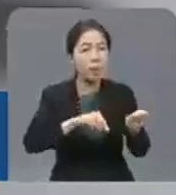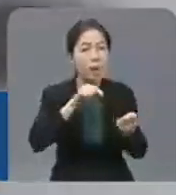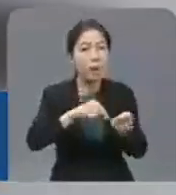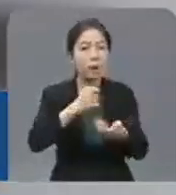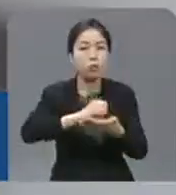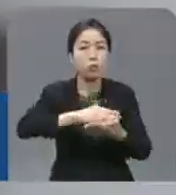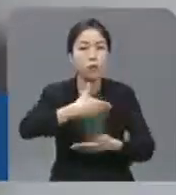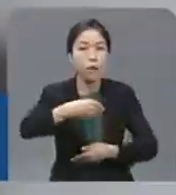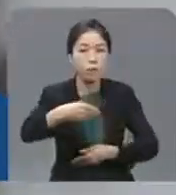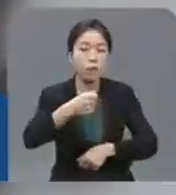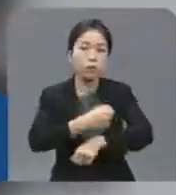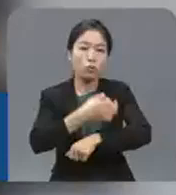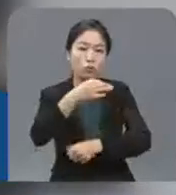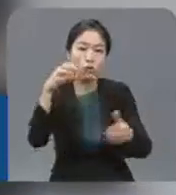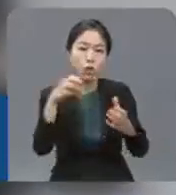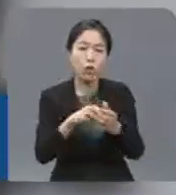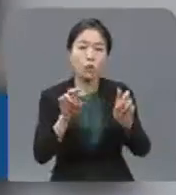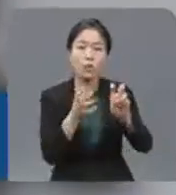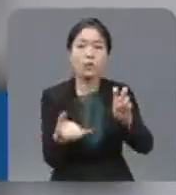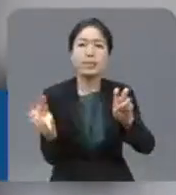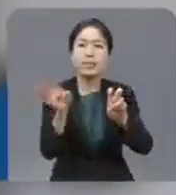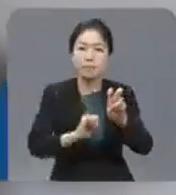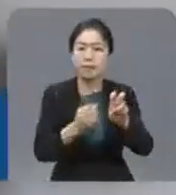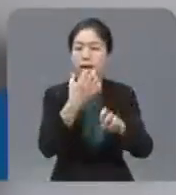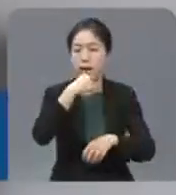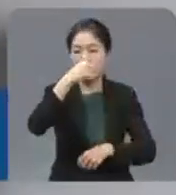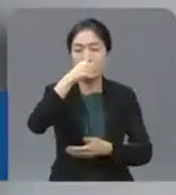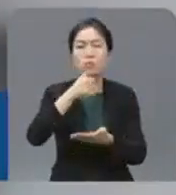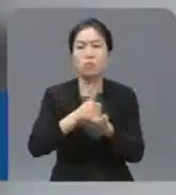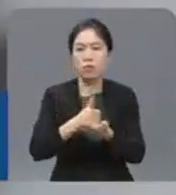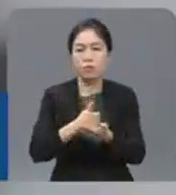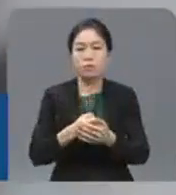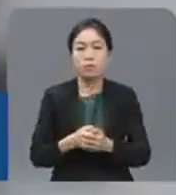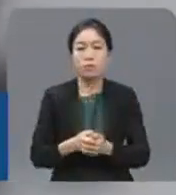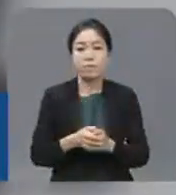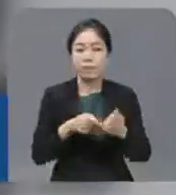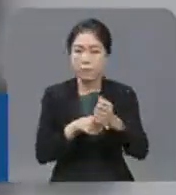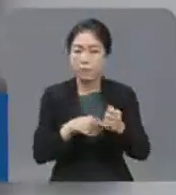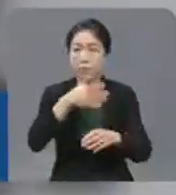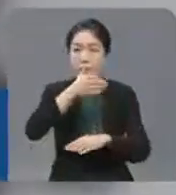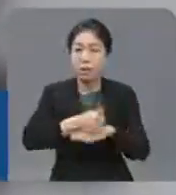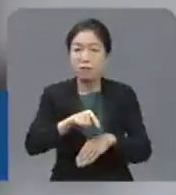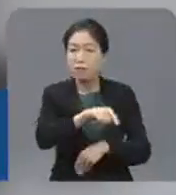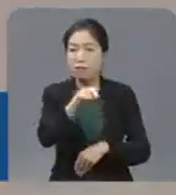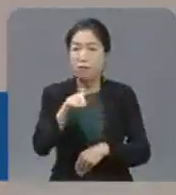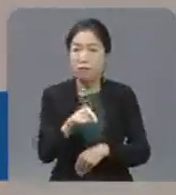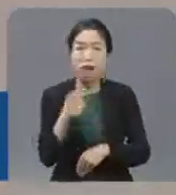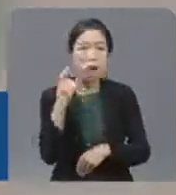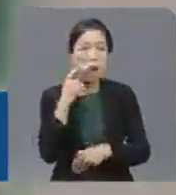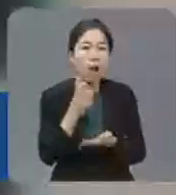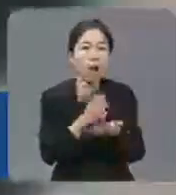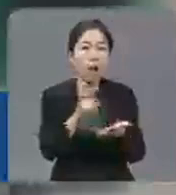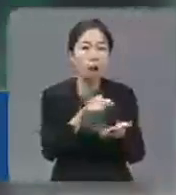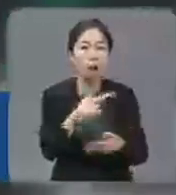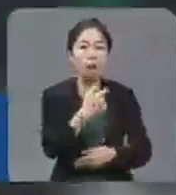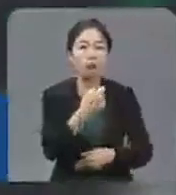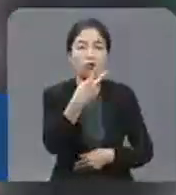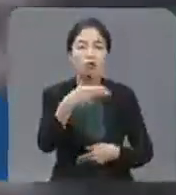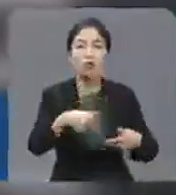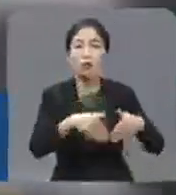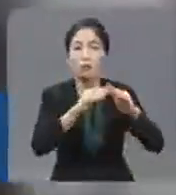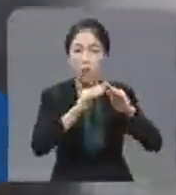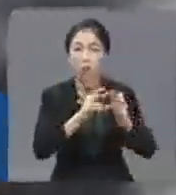통장 대여료와 수수료 등으로 20억을 챙긴 혐의를 받고 있습니다 경찰조사 결과 이들은 유령법인 예순두개를